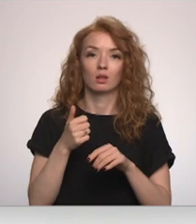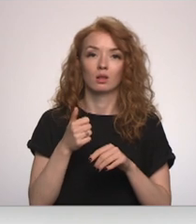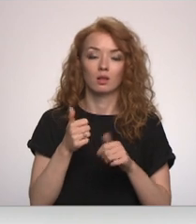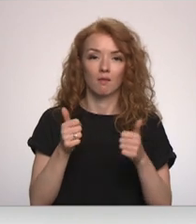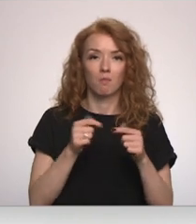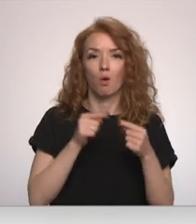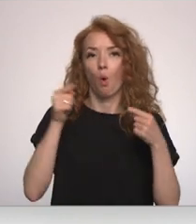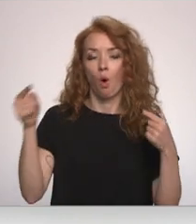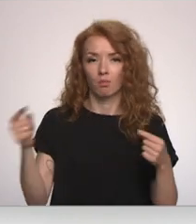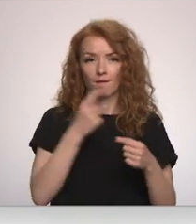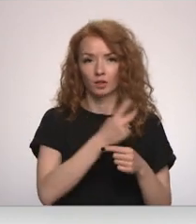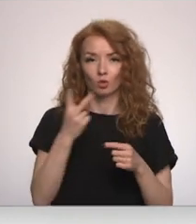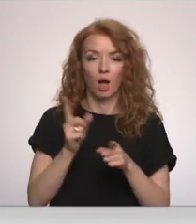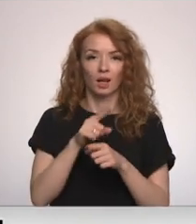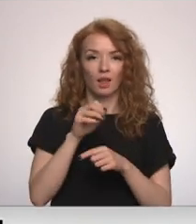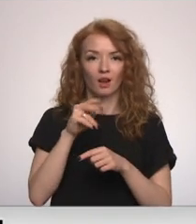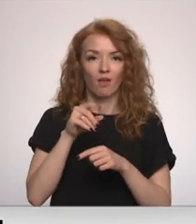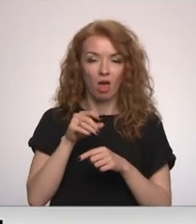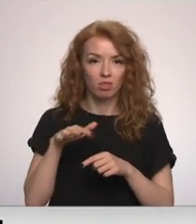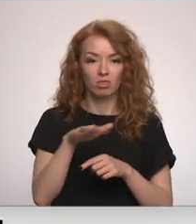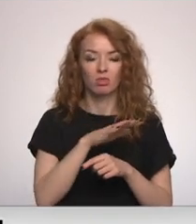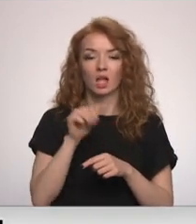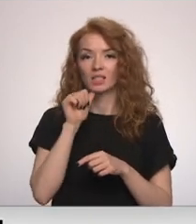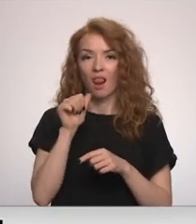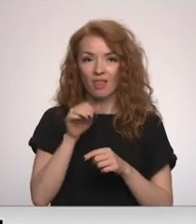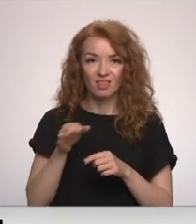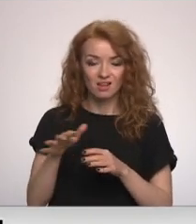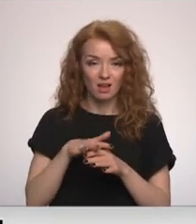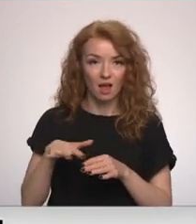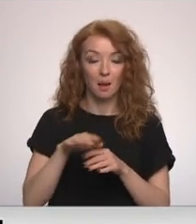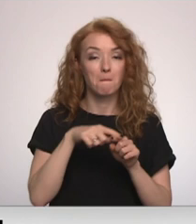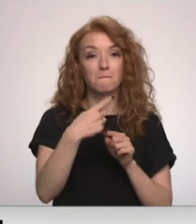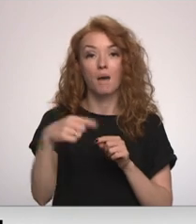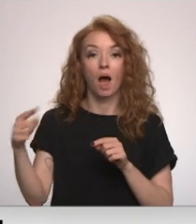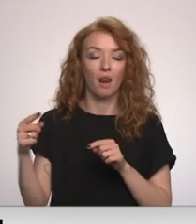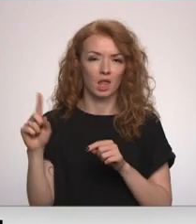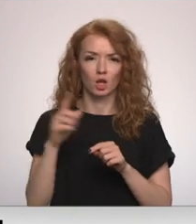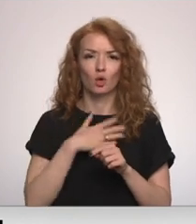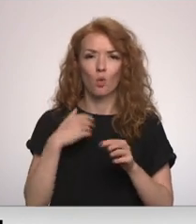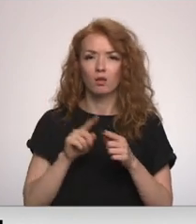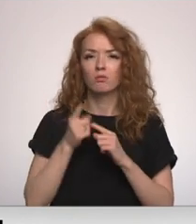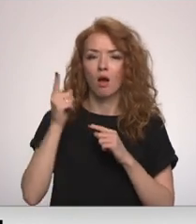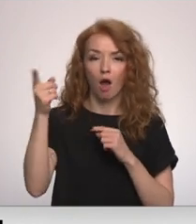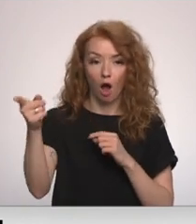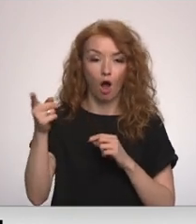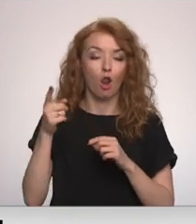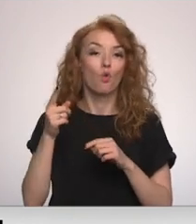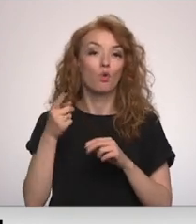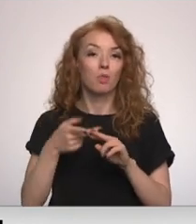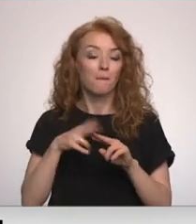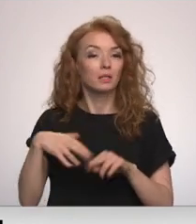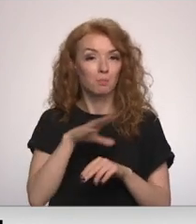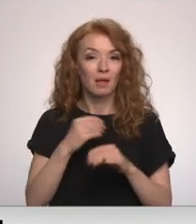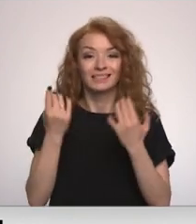un arī no Tērvetes, no Zaļinieku tu pat netālu, bet tie pārējie tie gan ir diezgan lielā attālumā. Tā kā mēs